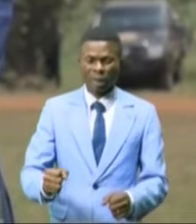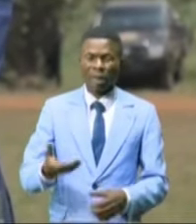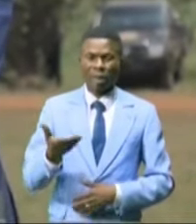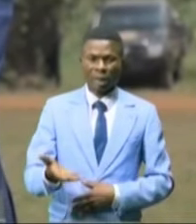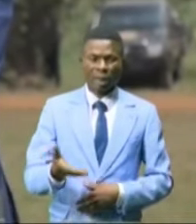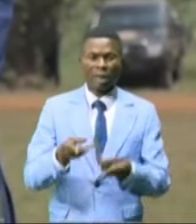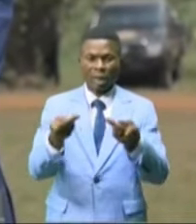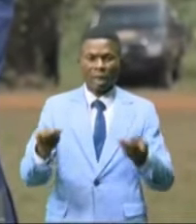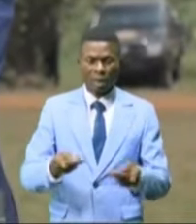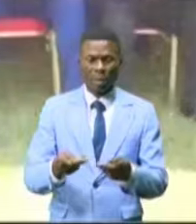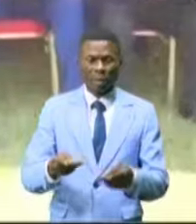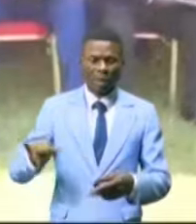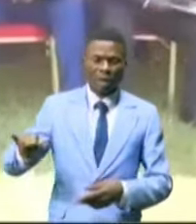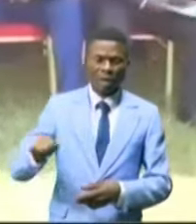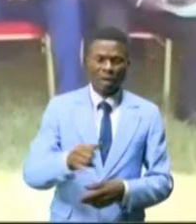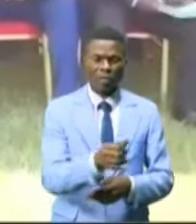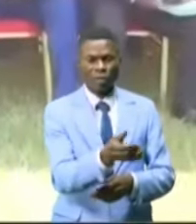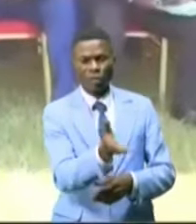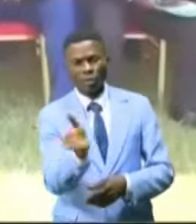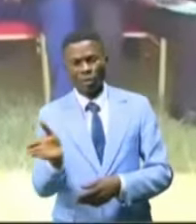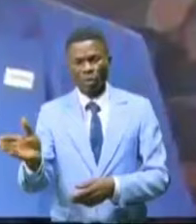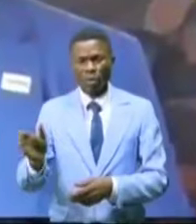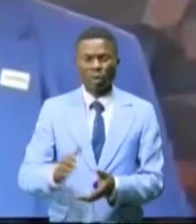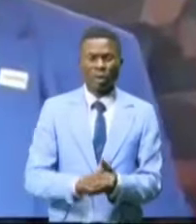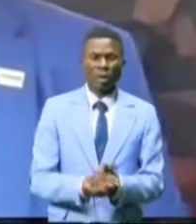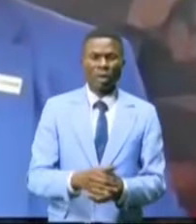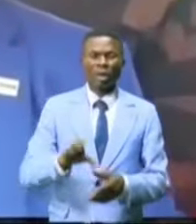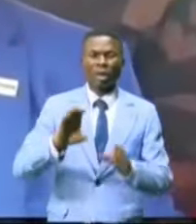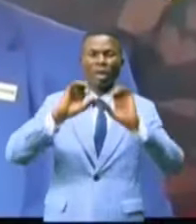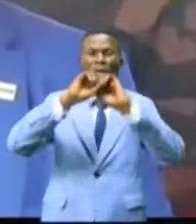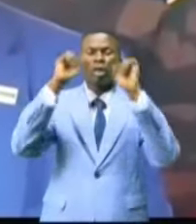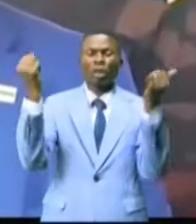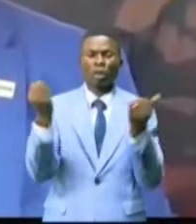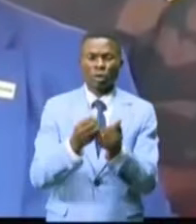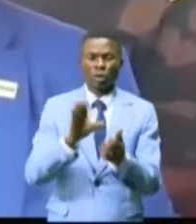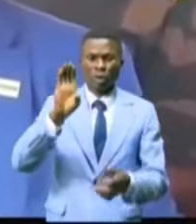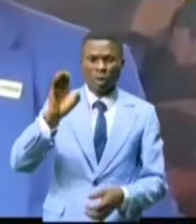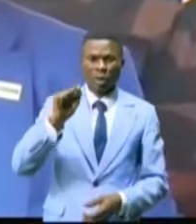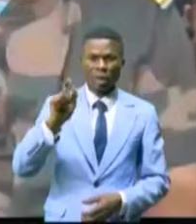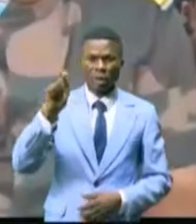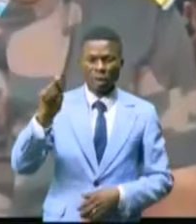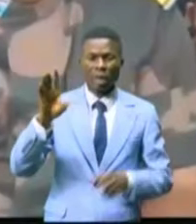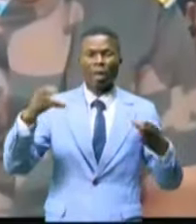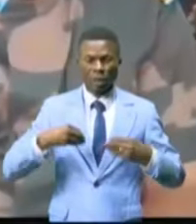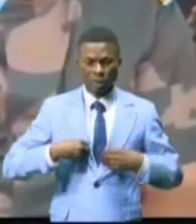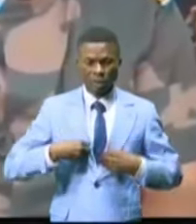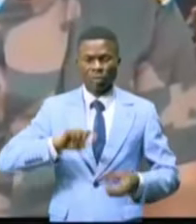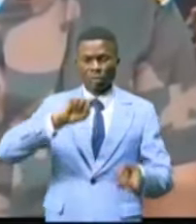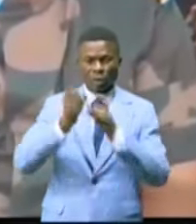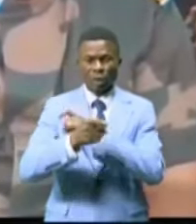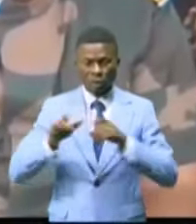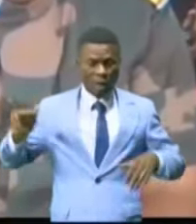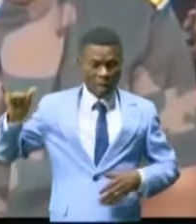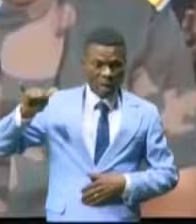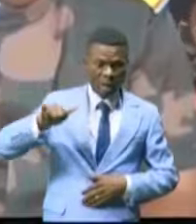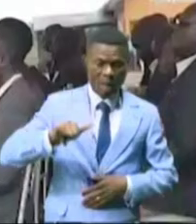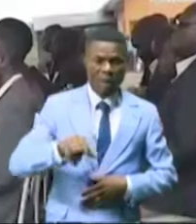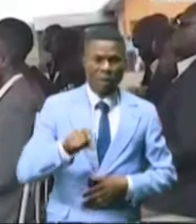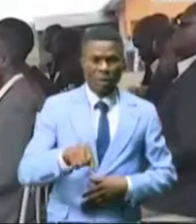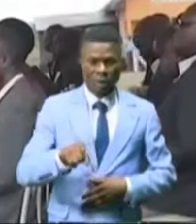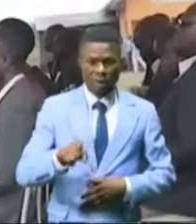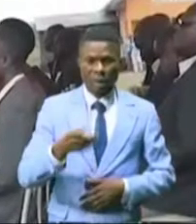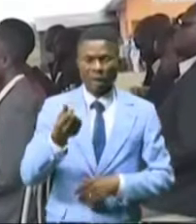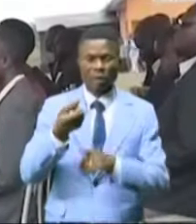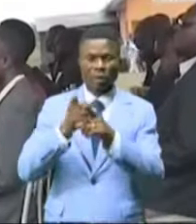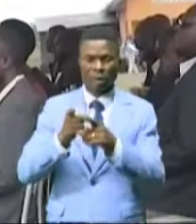distinguent l'aéroport. Cats Project Africa Construction reste convaincu que la modernisation de cet aéroport,